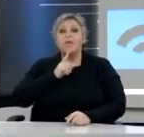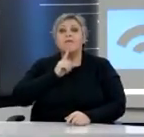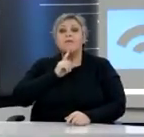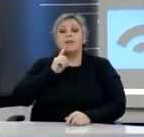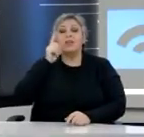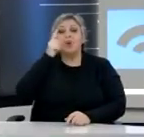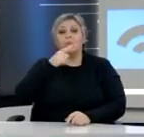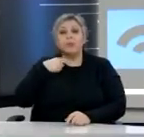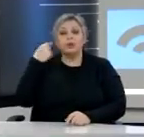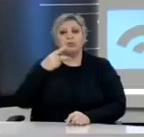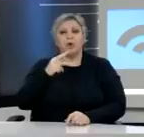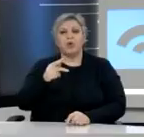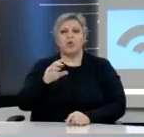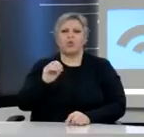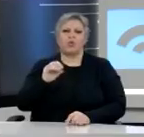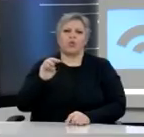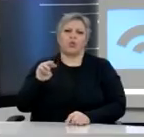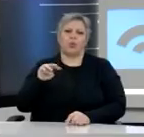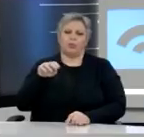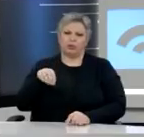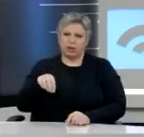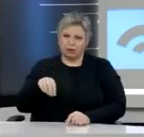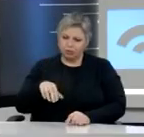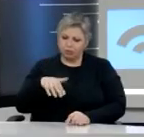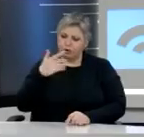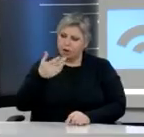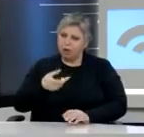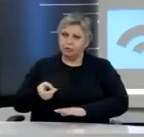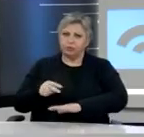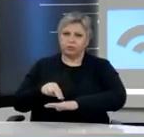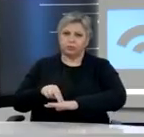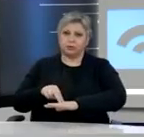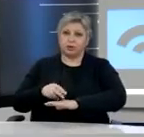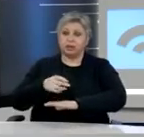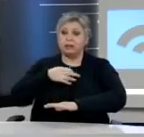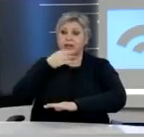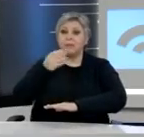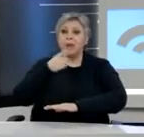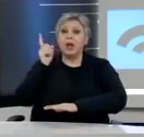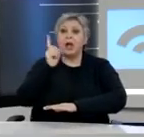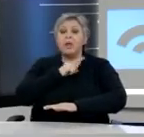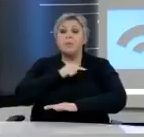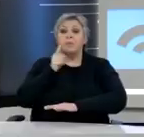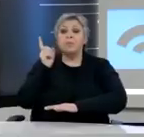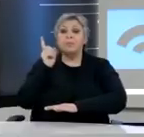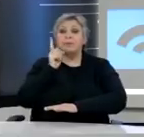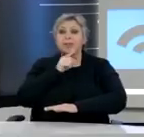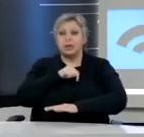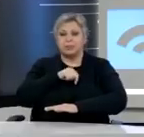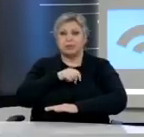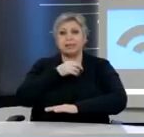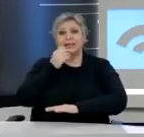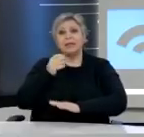λυπάμαι γιατί ο κύριος Κουμουτσάκος σήμερα πήρε το λόγο για να πει ψέματα στο Κοινοβούλιο. Πήρε το λόγο για να πει ότι στη